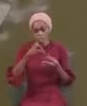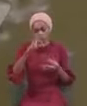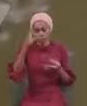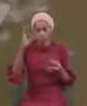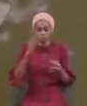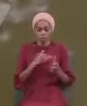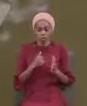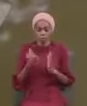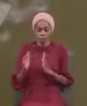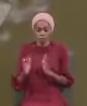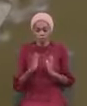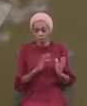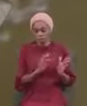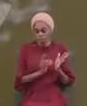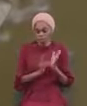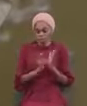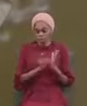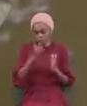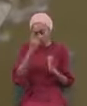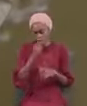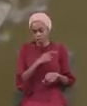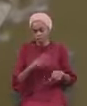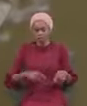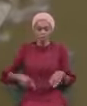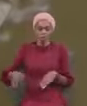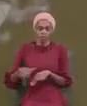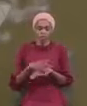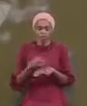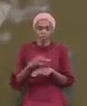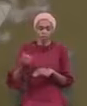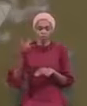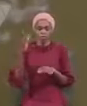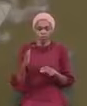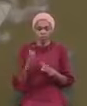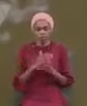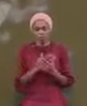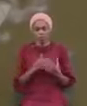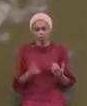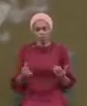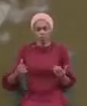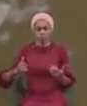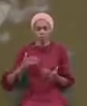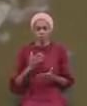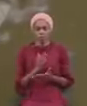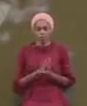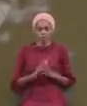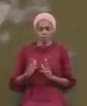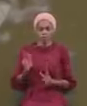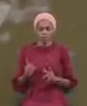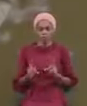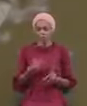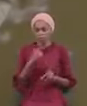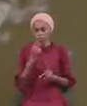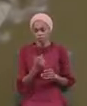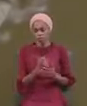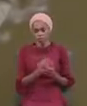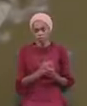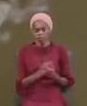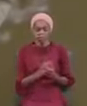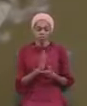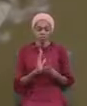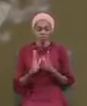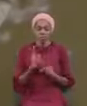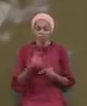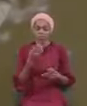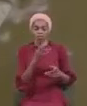maintenant plusieurs de nos frères et sœurs qui disent il a ce peur là-bas il AEL je